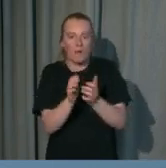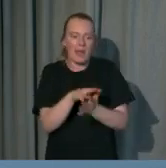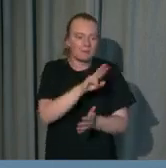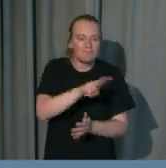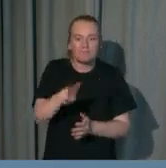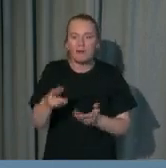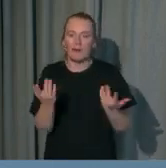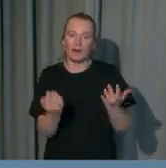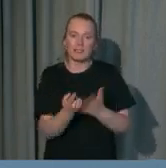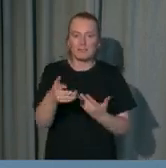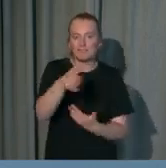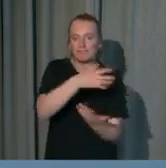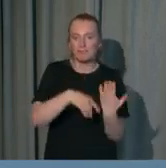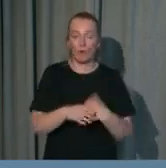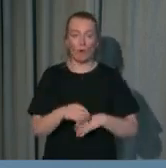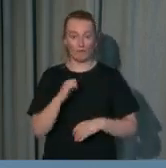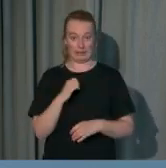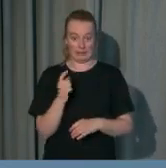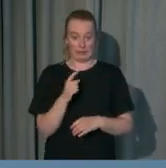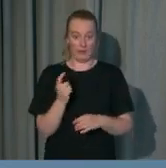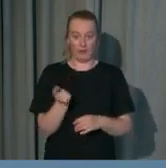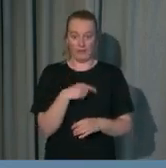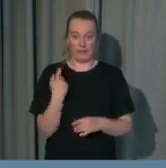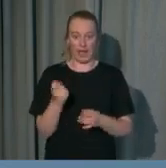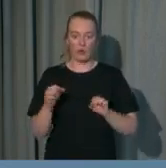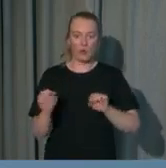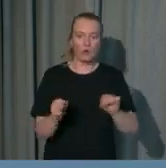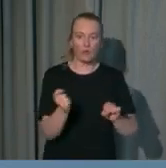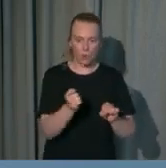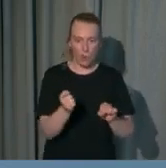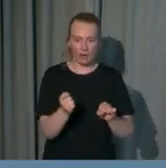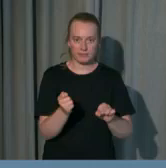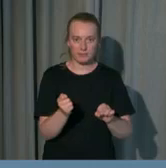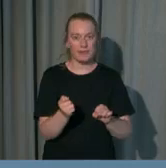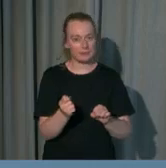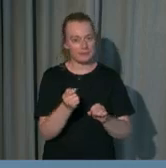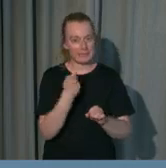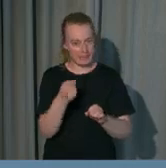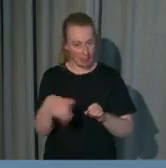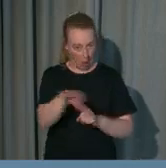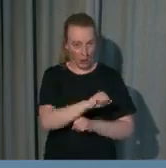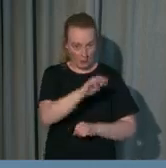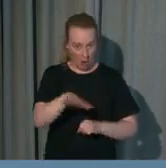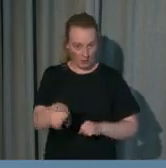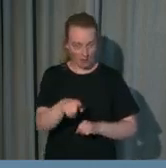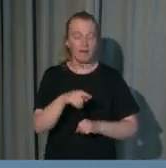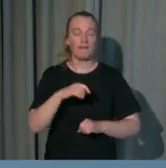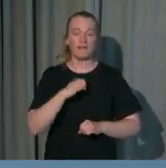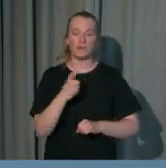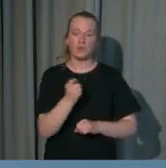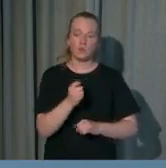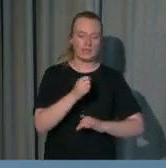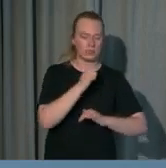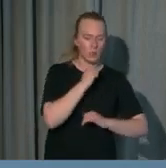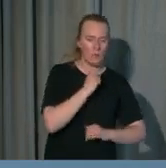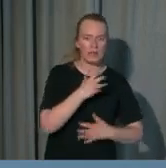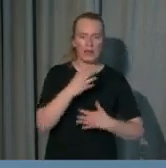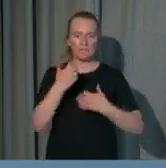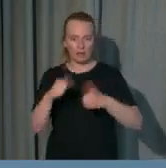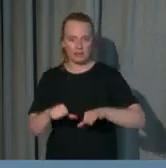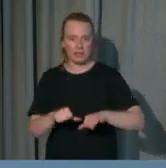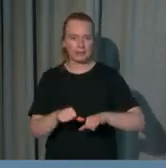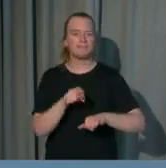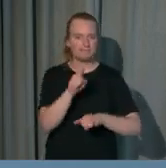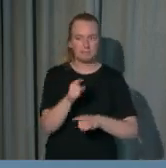vi urolige for noe, og det sier jeg til alle barn, hvis det noe som skummelt eller som vanskelig, snakk med en